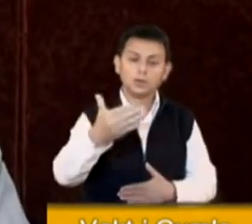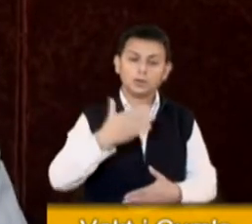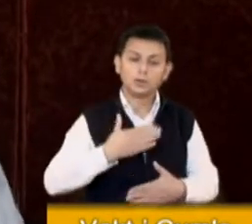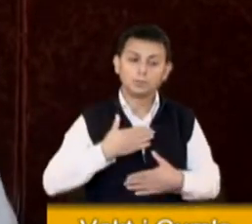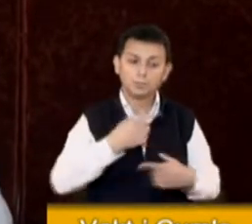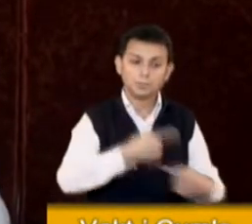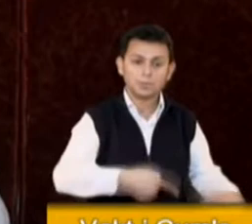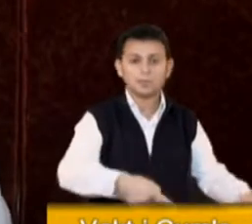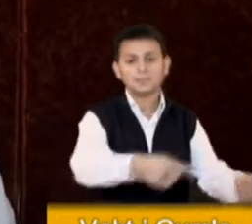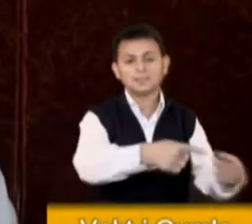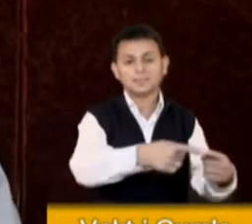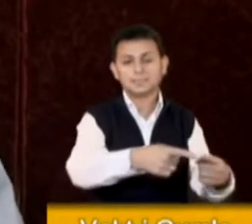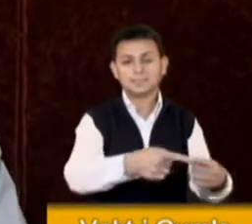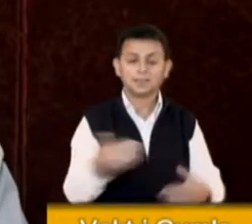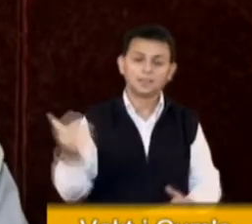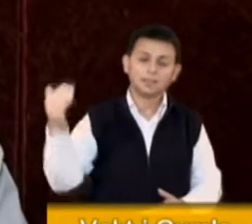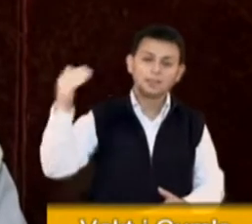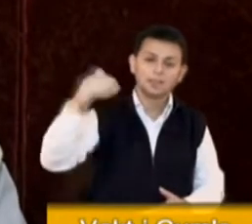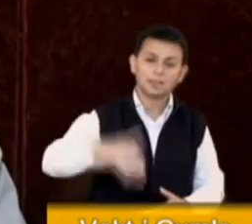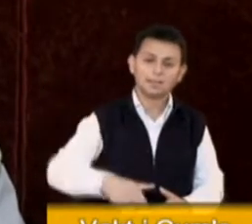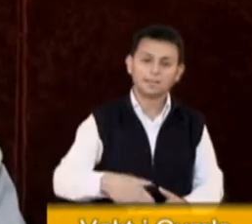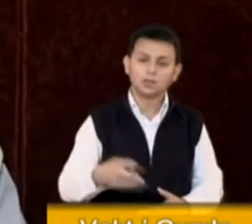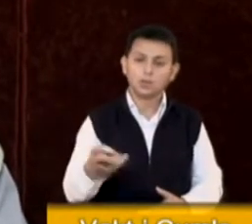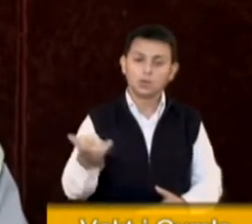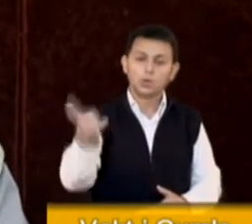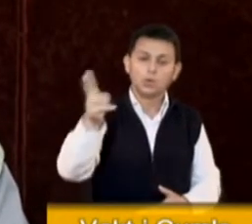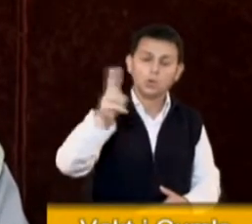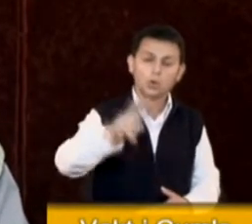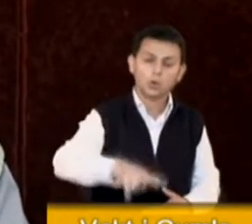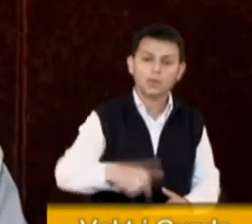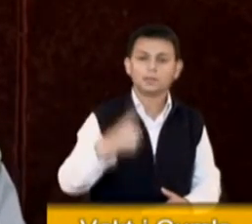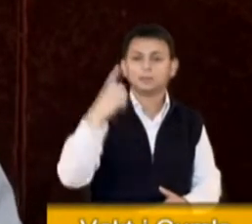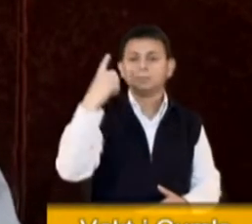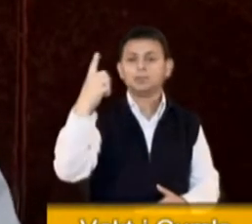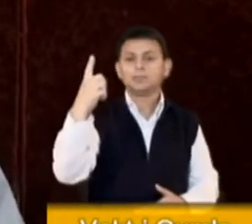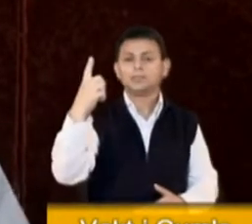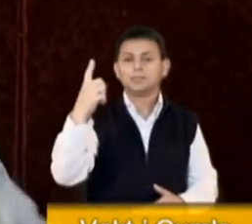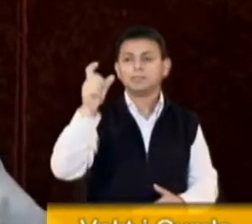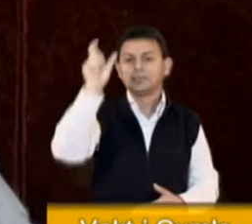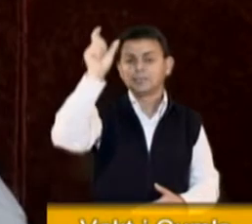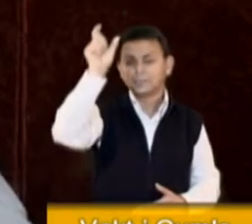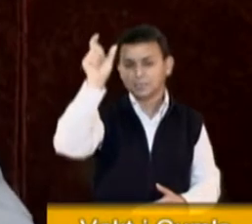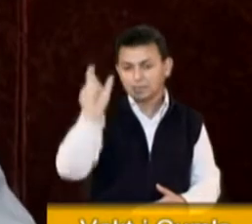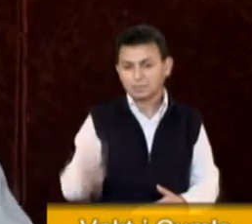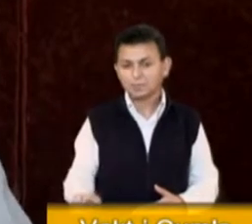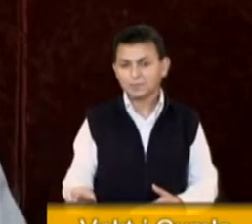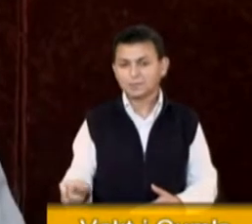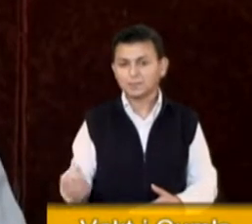Bunun manası şuydu: vefat eden, ölen bir kimsenin arkasından üç